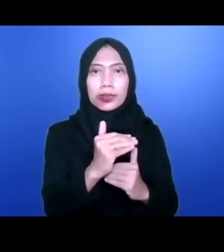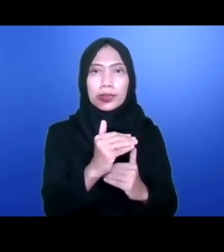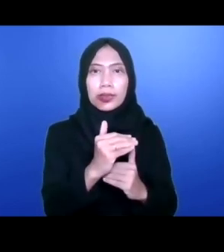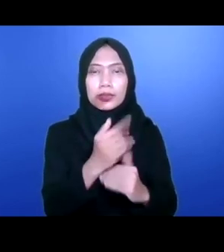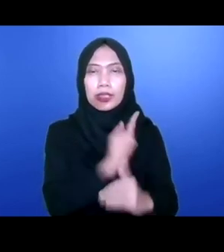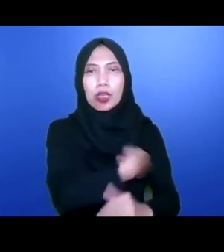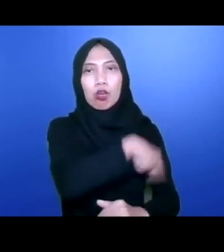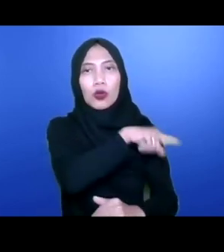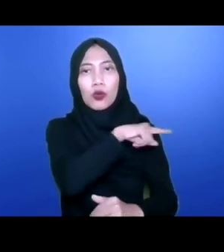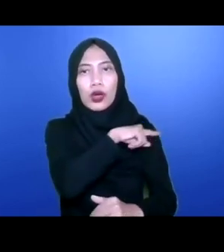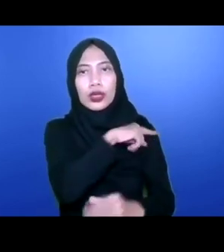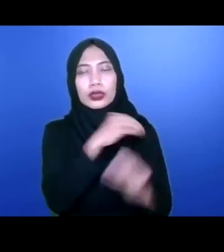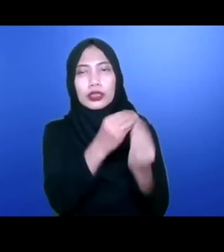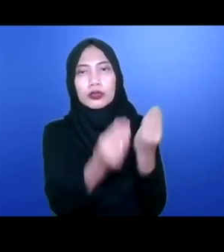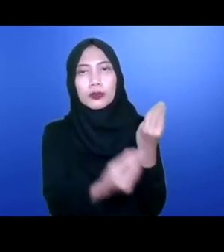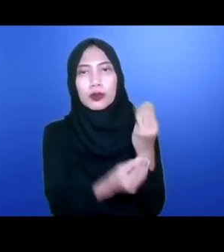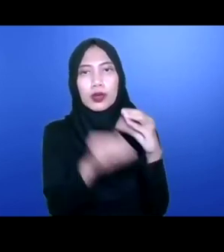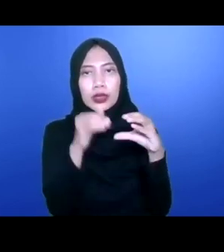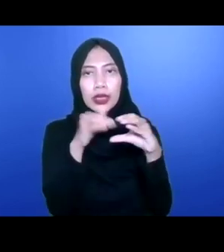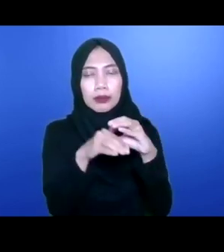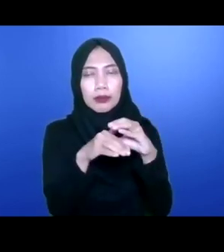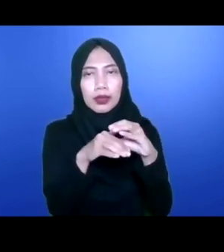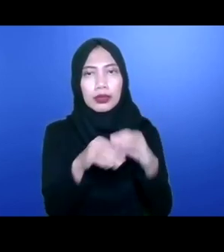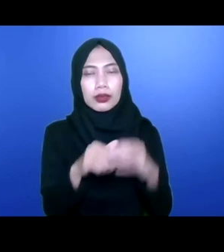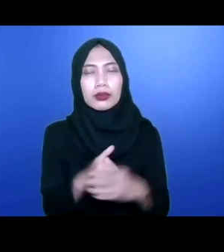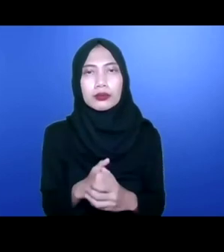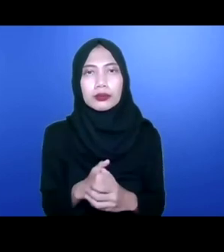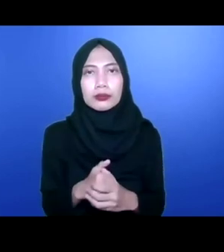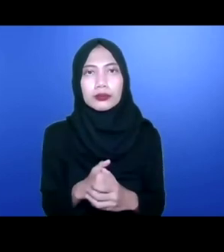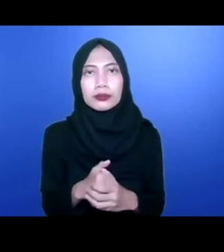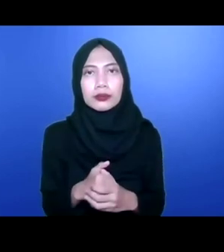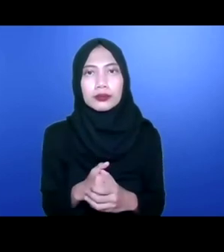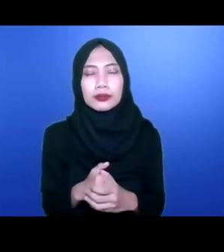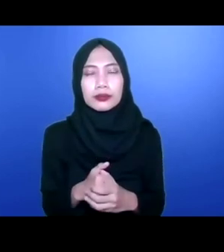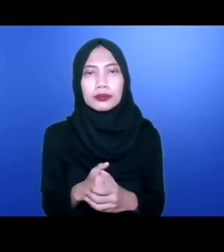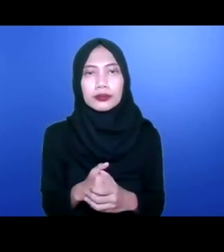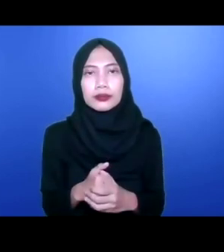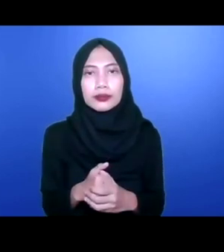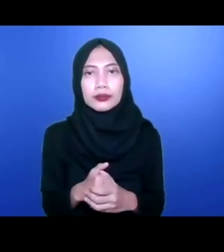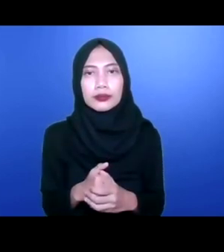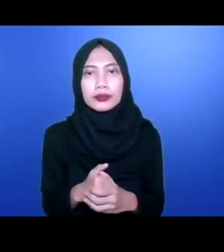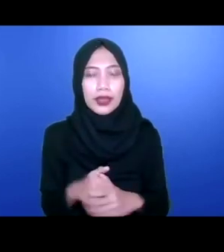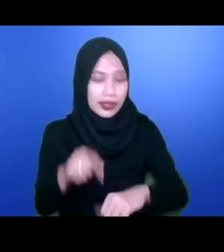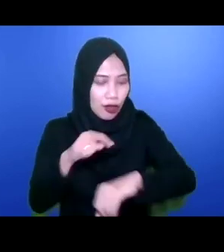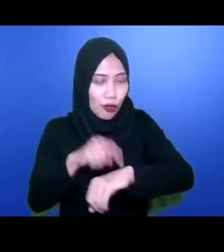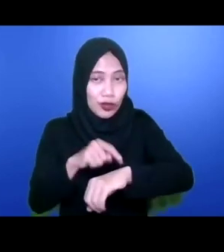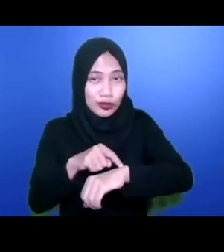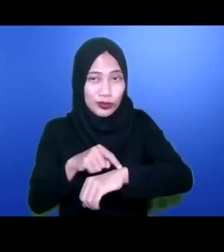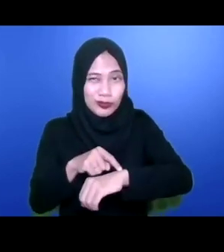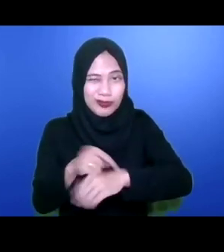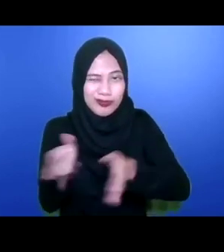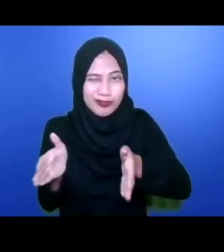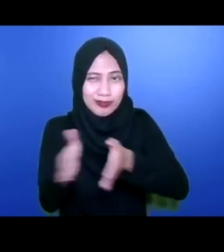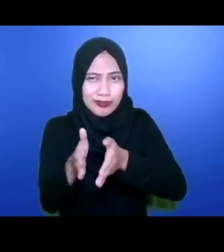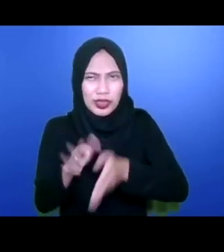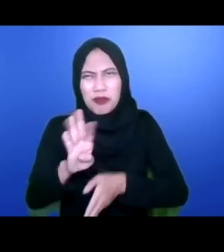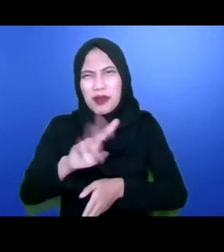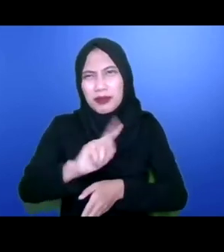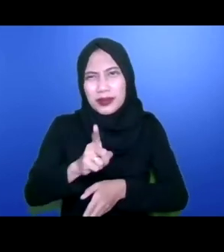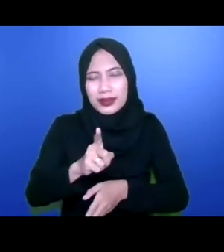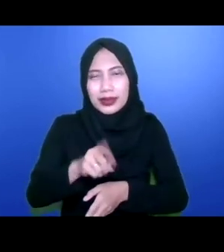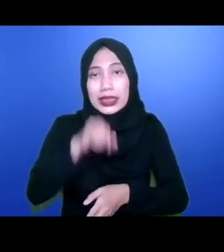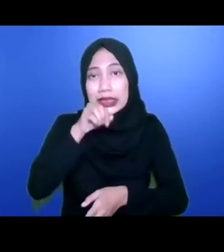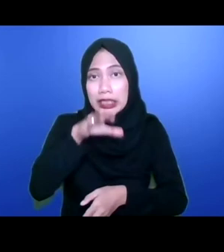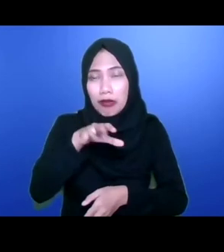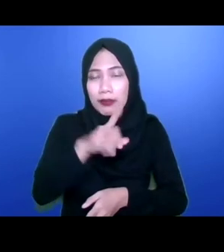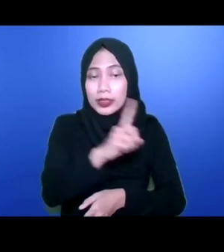fintech dalam upaya ini? Sebelum dijawab, karena kita punya keterbatasan waktu, mungkin sekitar 4 menit untuk